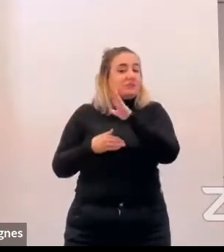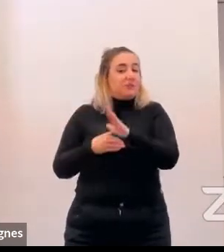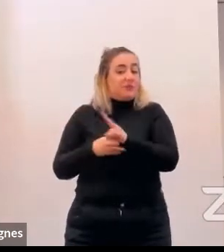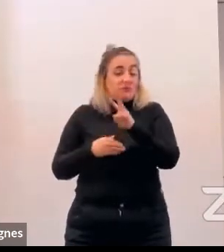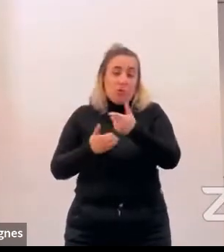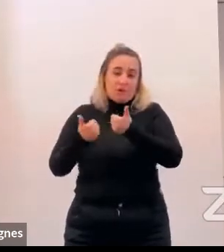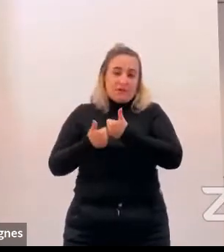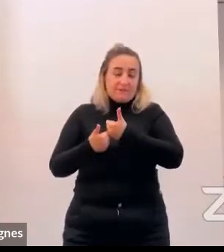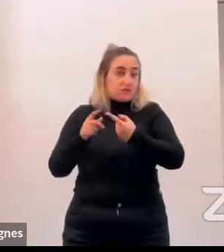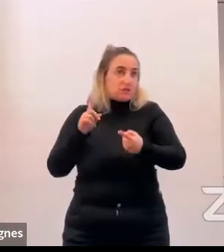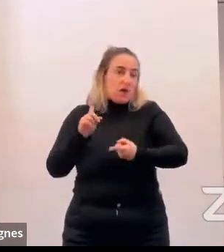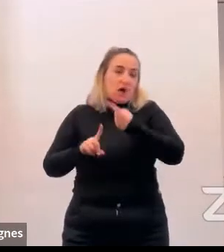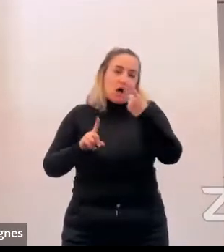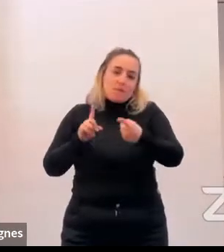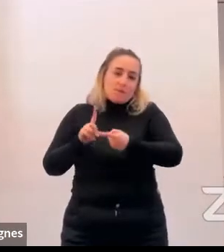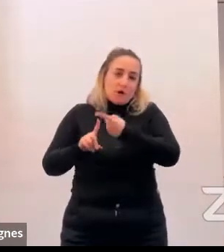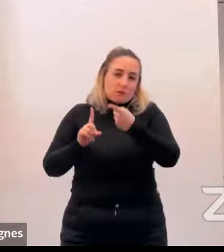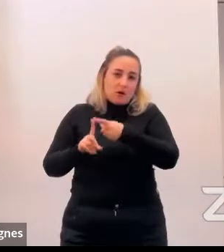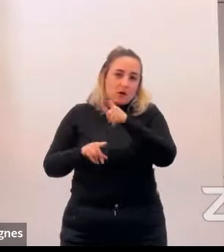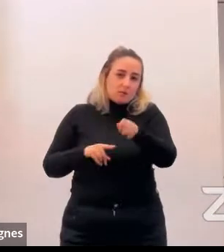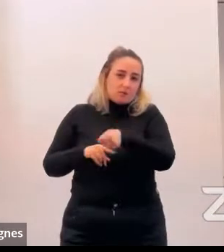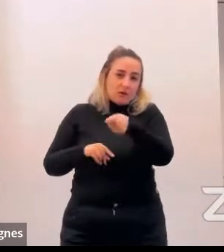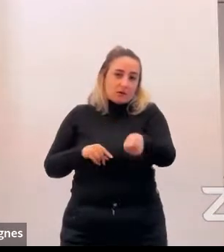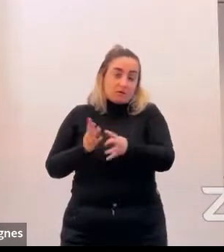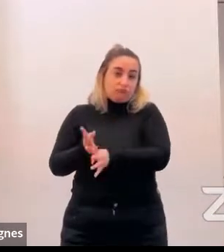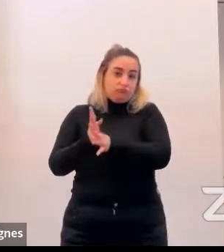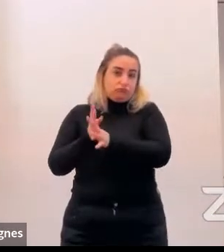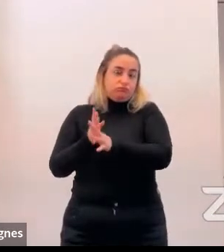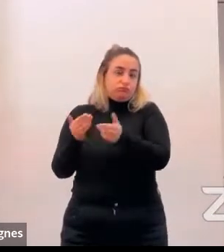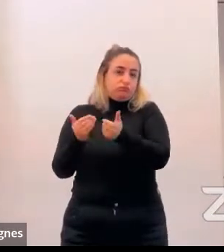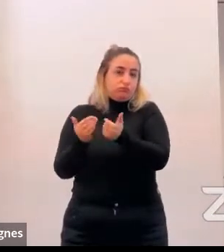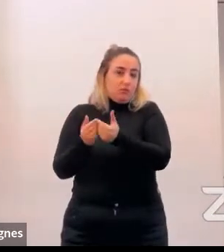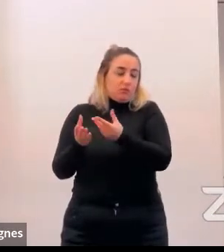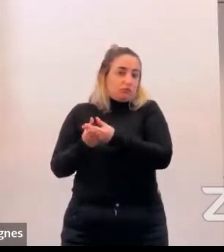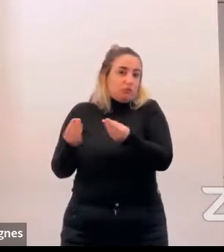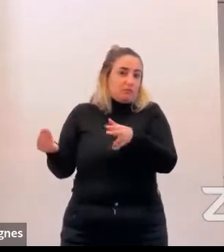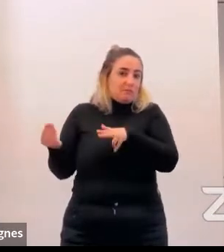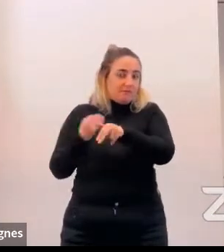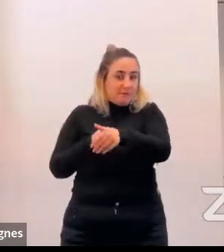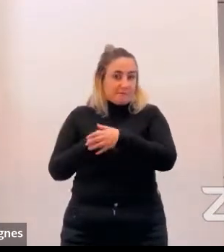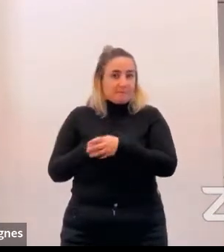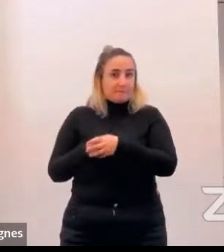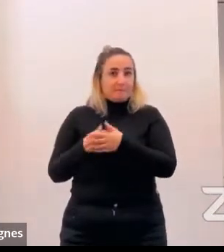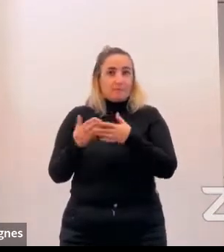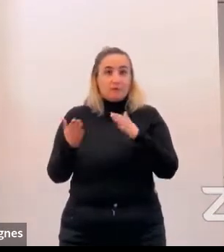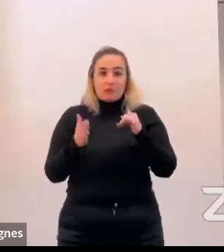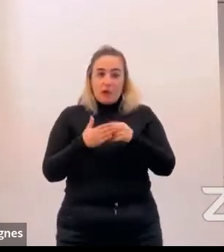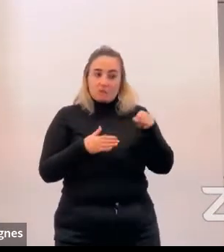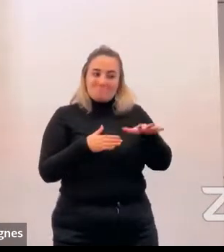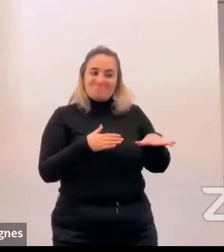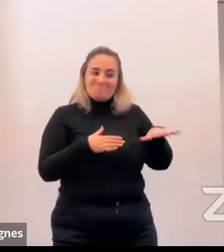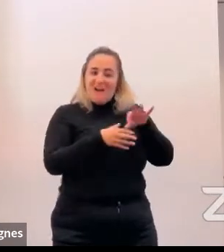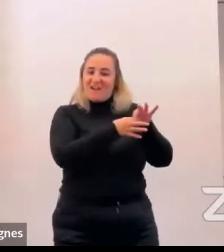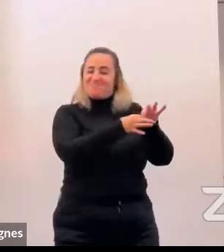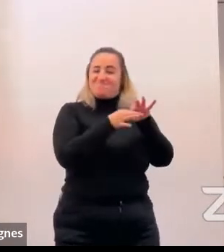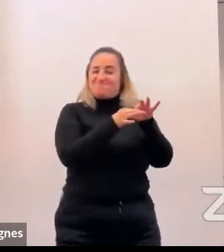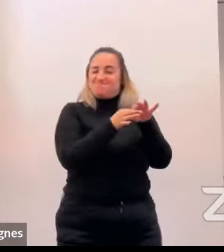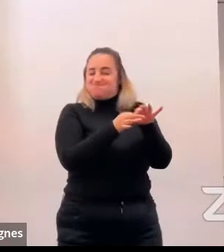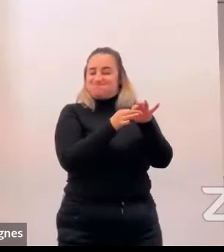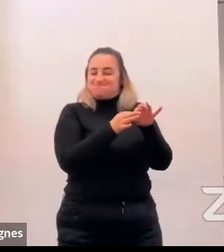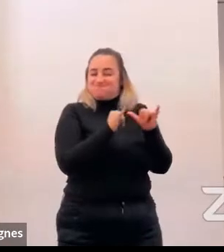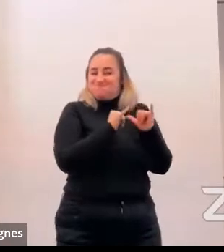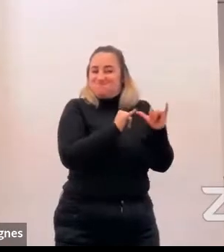extrêmement important en termes de nombre au sein de la ville de Nancy. Comment ce lien tout particulier, important, qui se